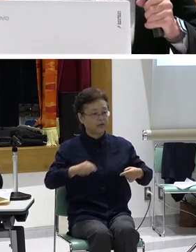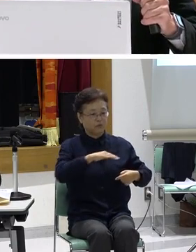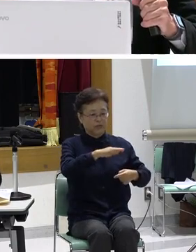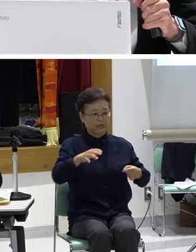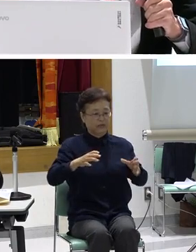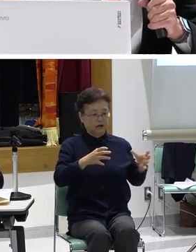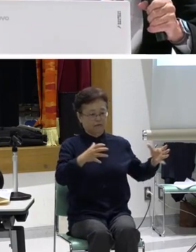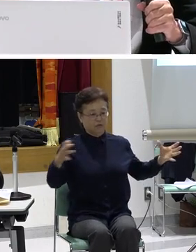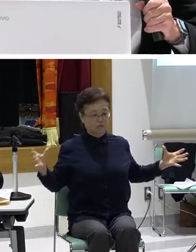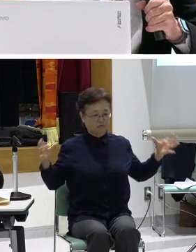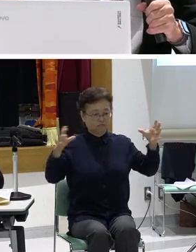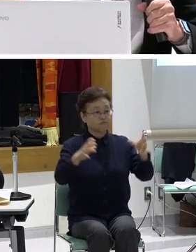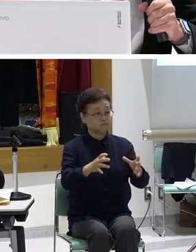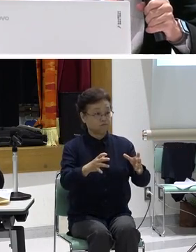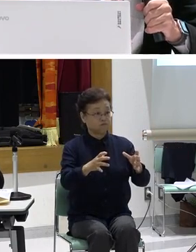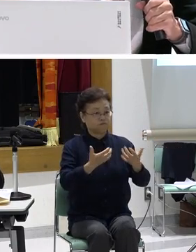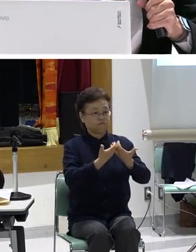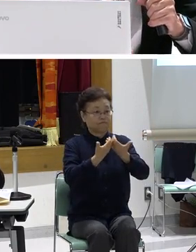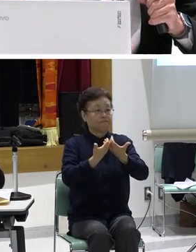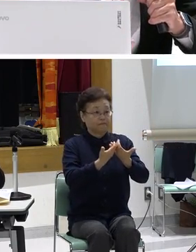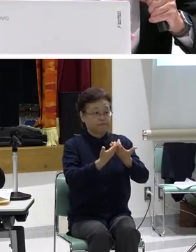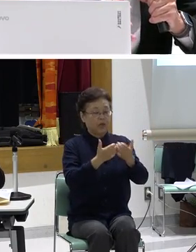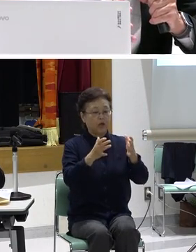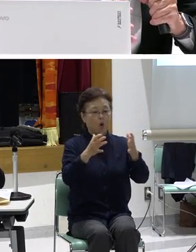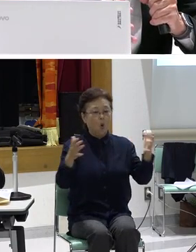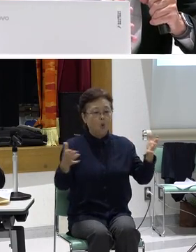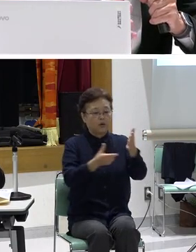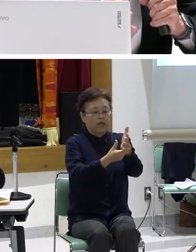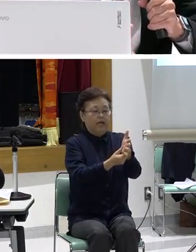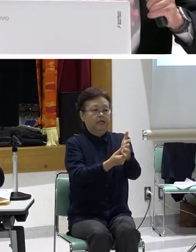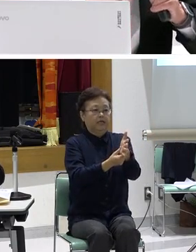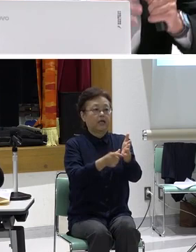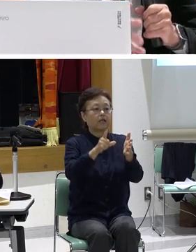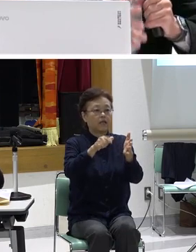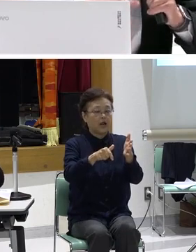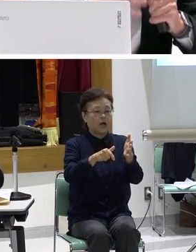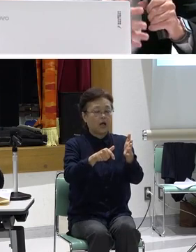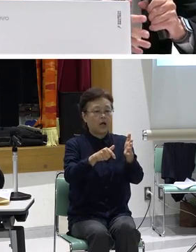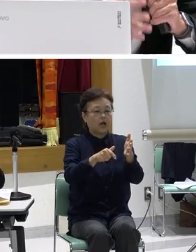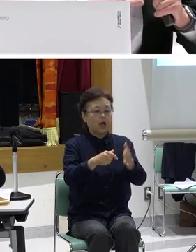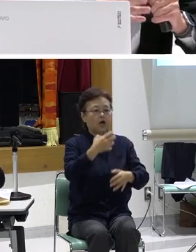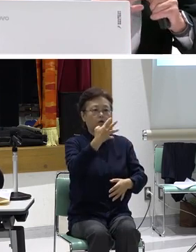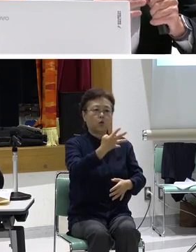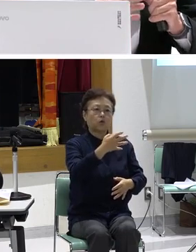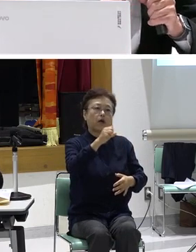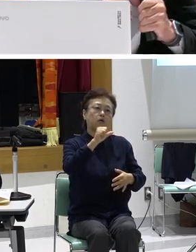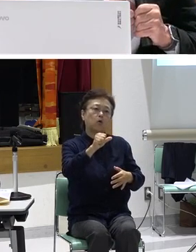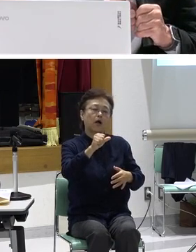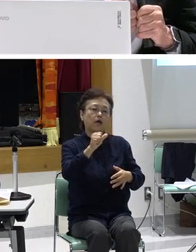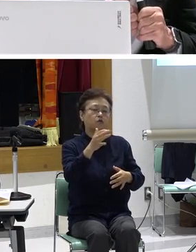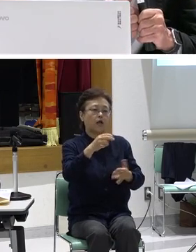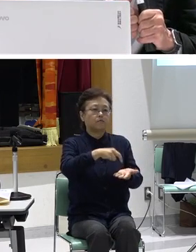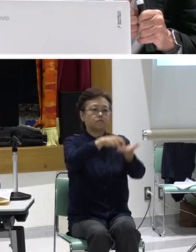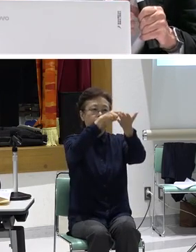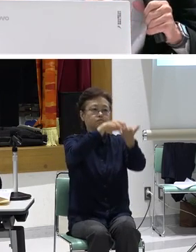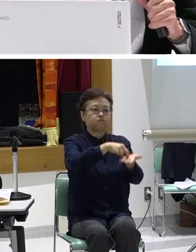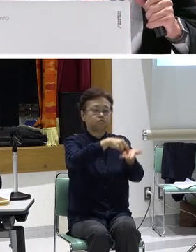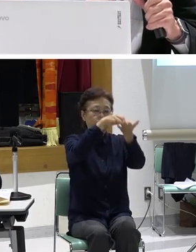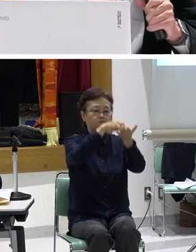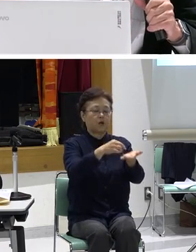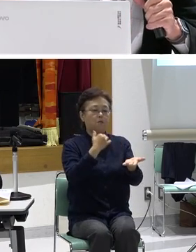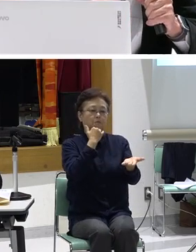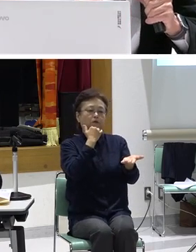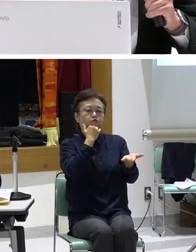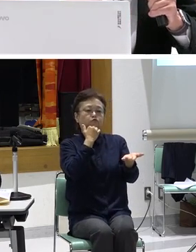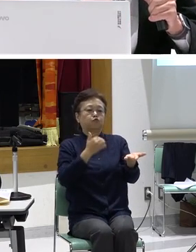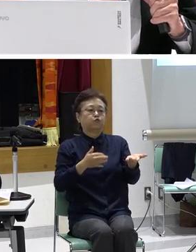で、そうですね、大きな駅だと 4,5 回こうエレベーターが来るのを待たなきゃいけないっていうのが